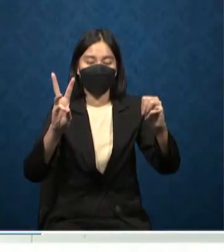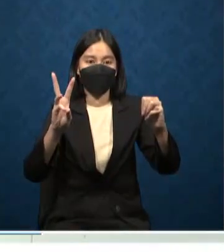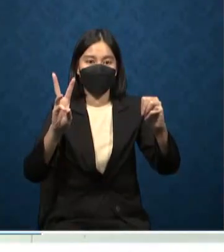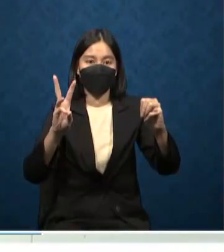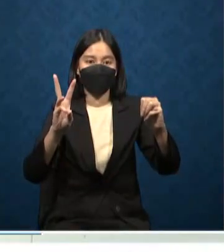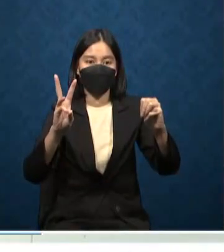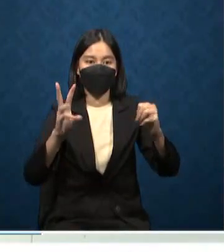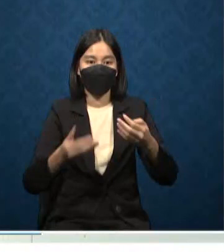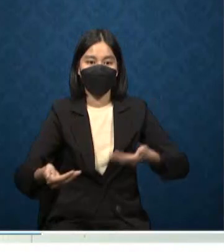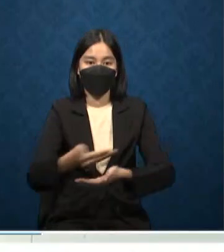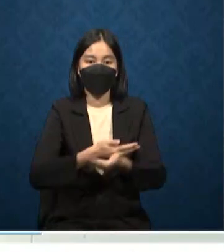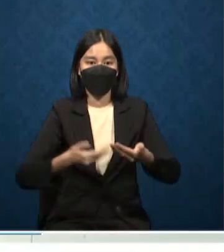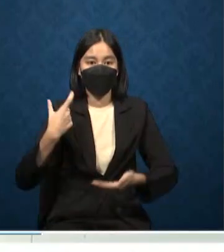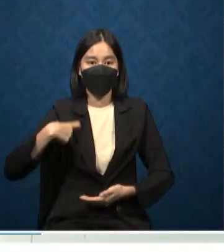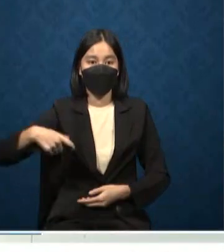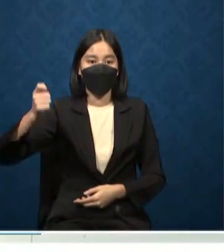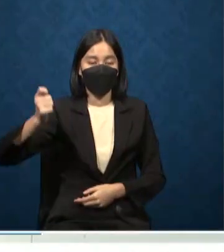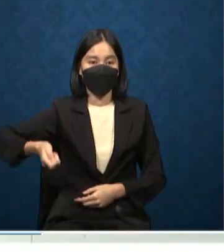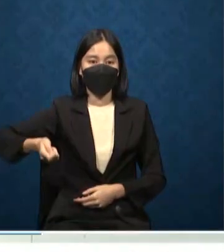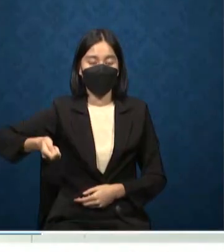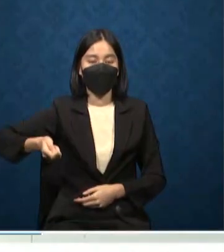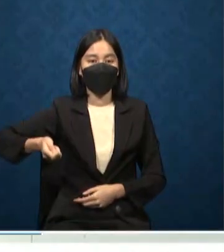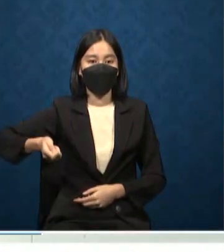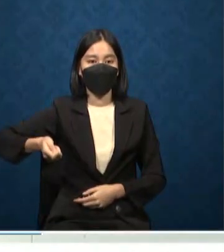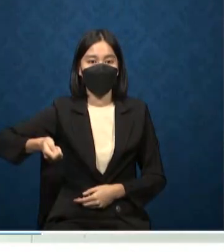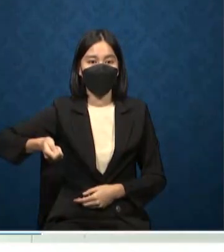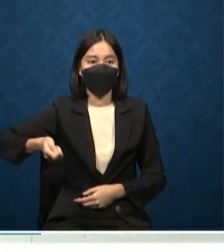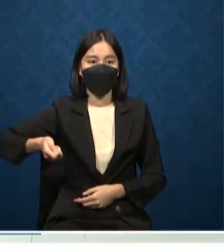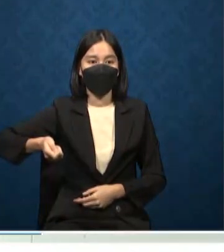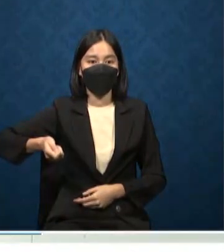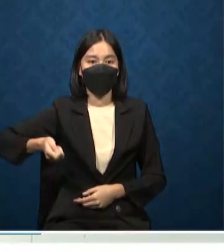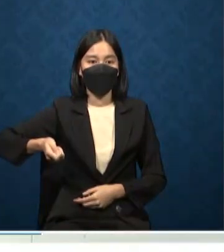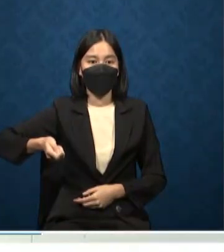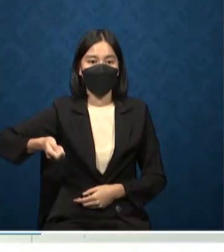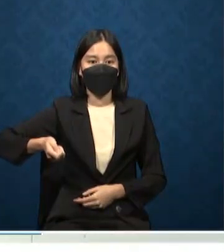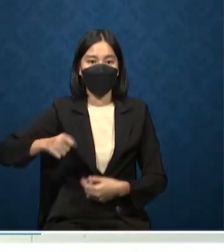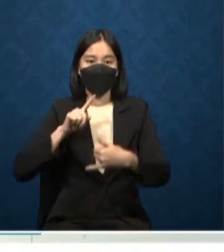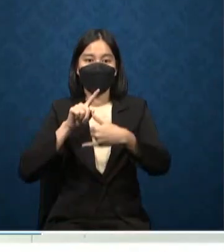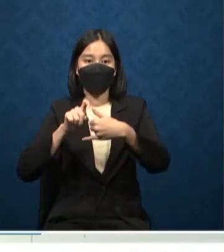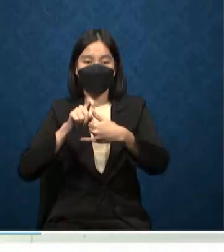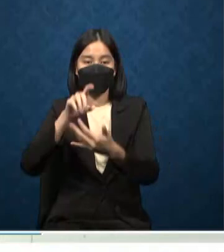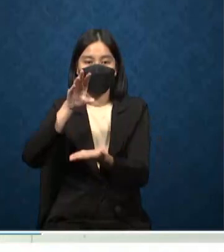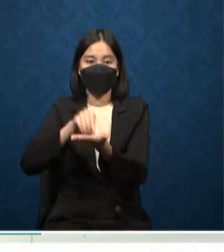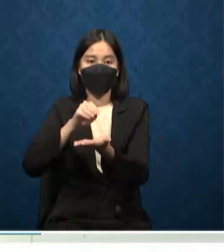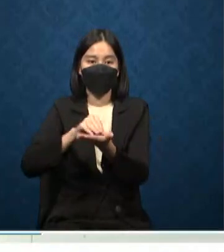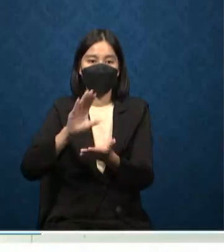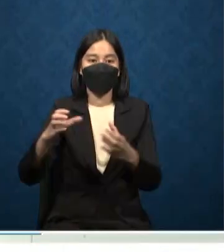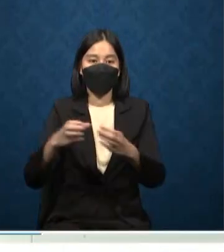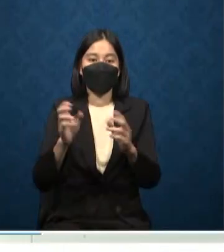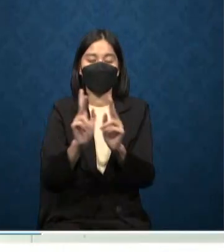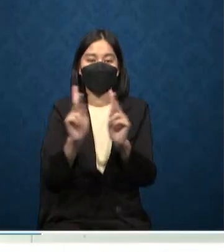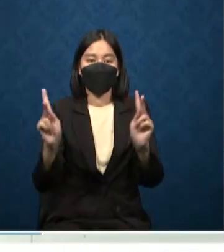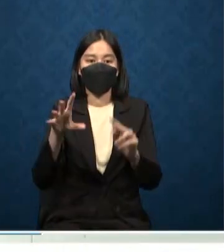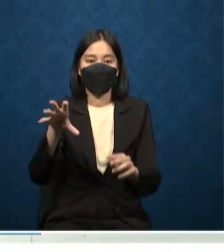การพิจารณาของศาลฎีกาให้นำสำนวนการสืบสวนหรือไต่สวนของคณะกรรมการการเลือกตั้ง